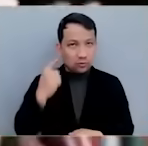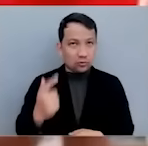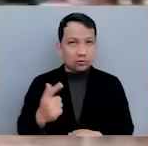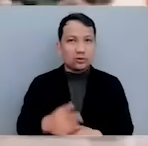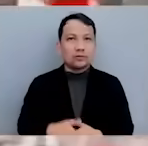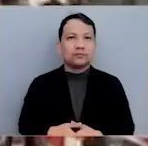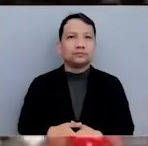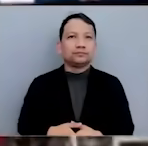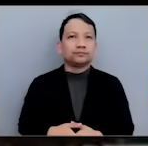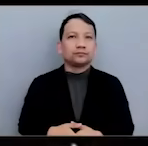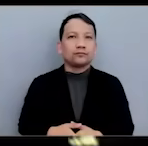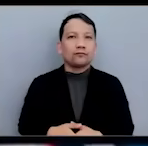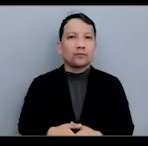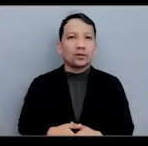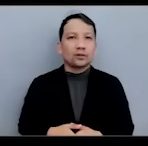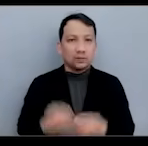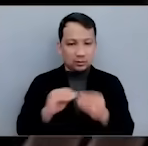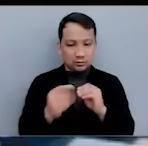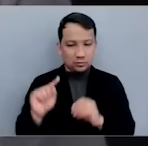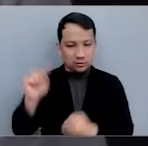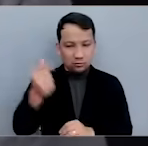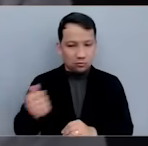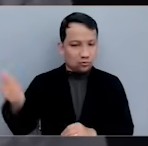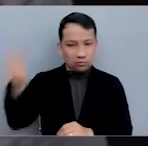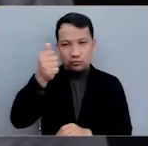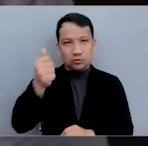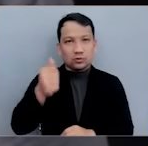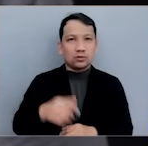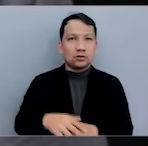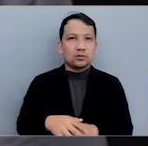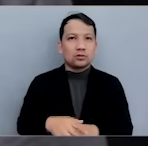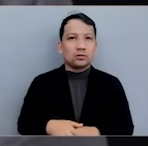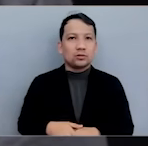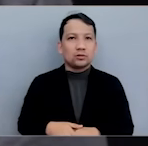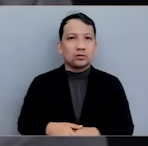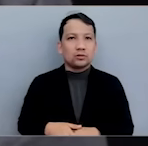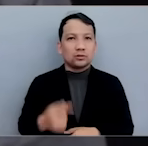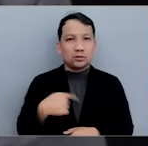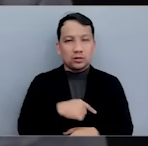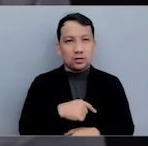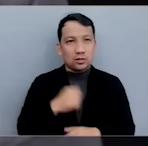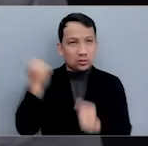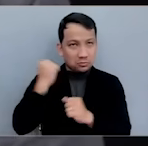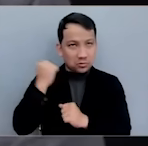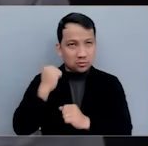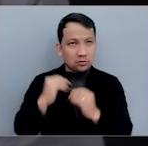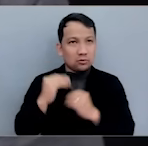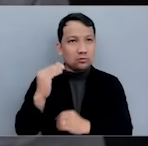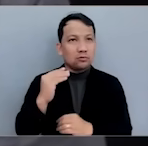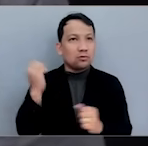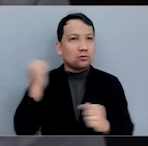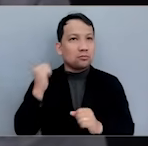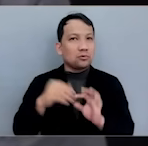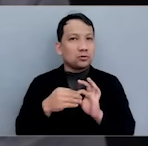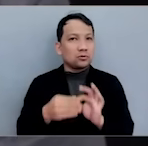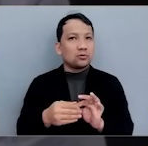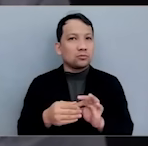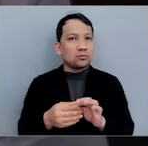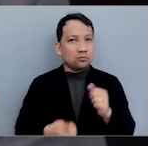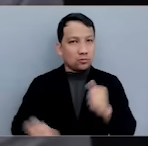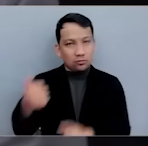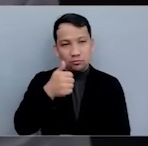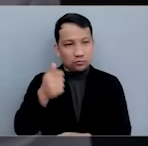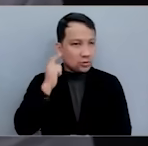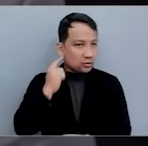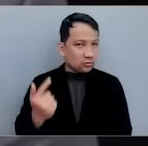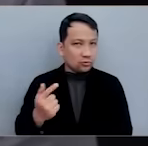at ang number one spot sa world ranking. Our expectations, our hope is to win the gold medal.